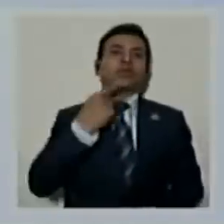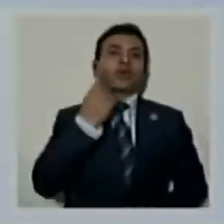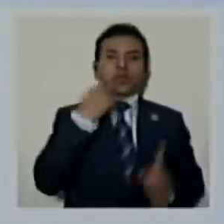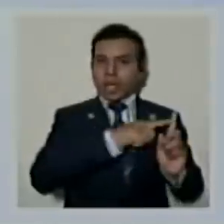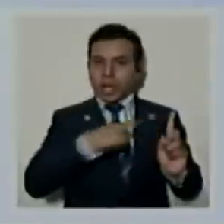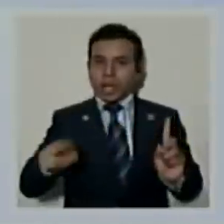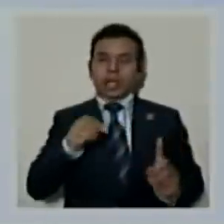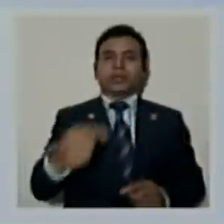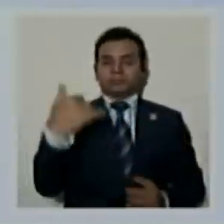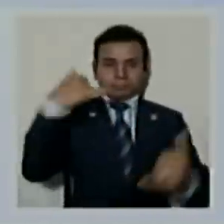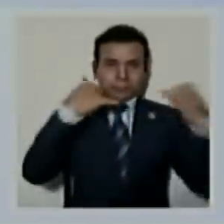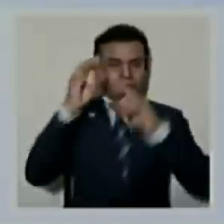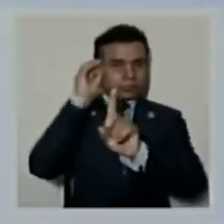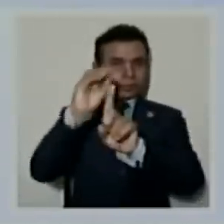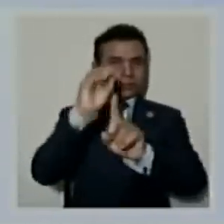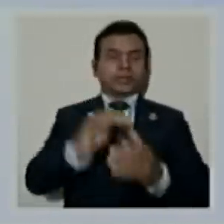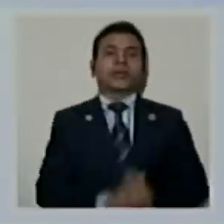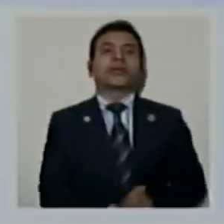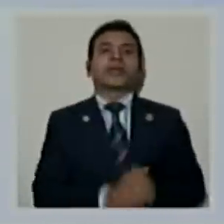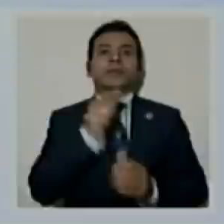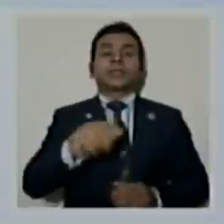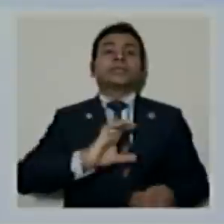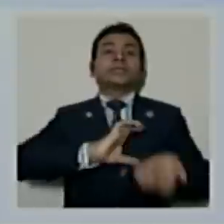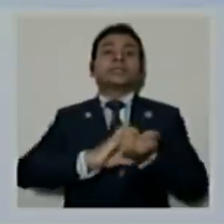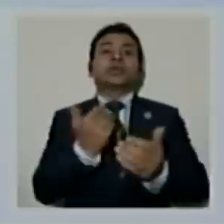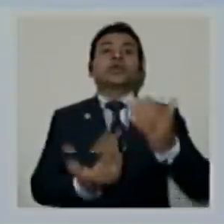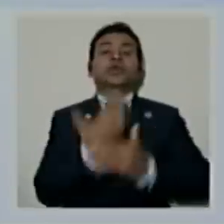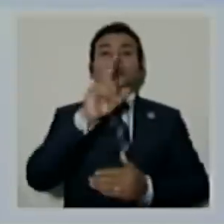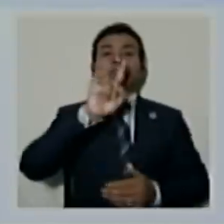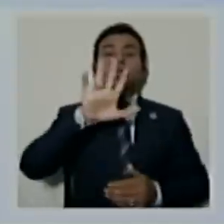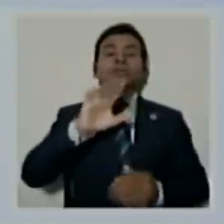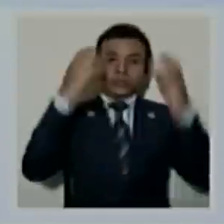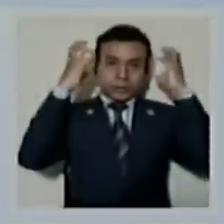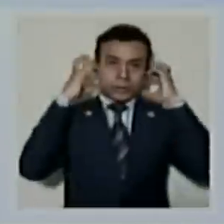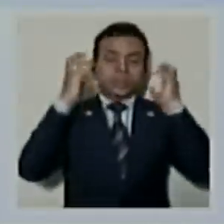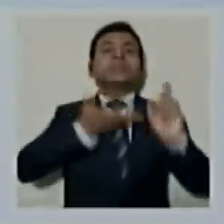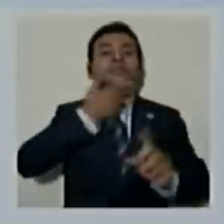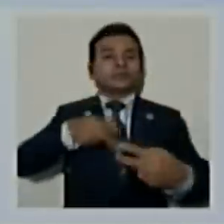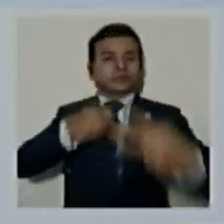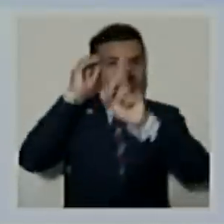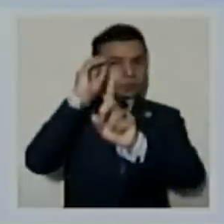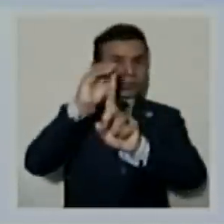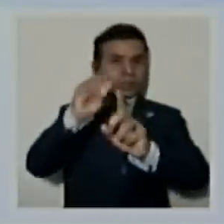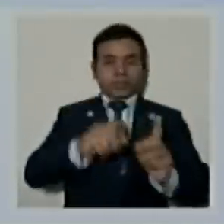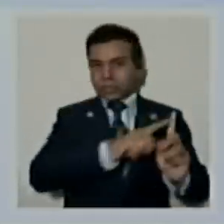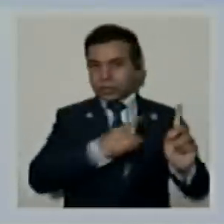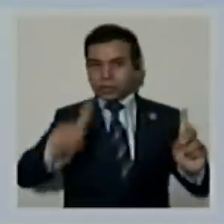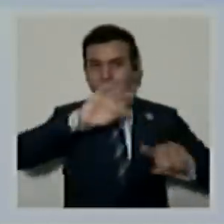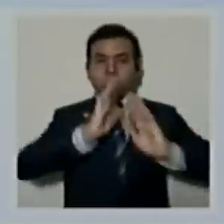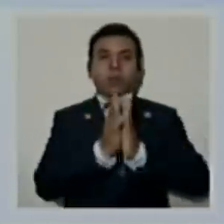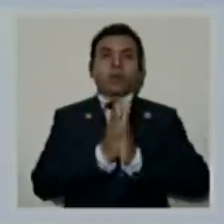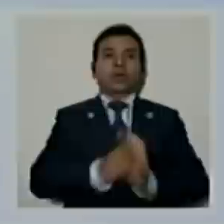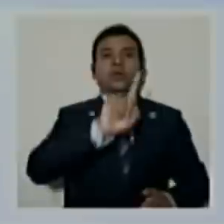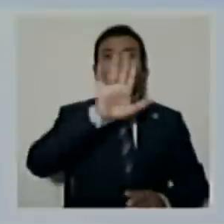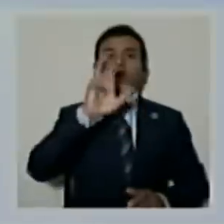সহই এই আমাদের 135,169টি ফোন কল আমরা রিসিভ করেছি গত 24 ঘন্টায়। আমাদের চিকিৎসক